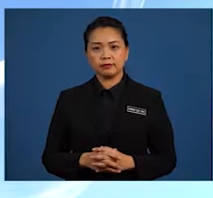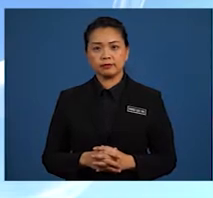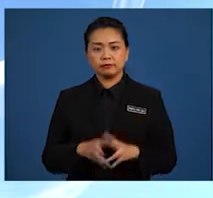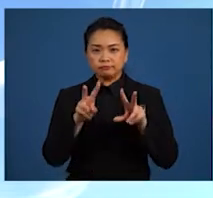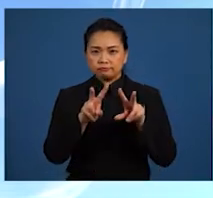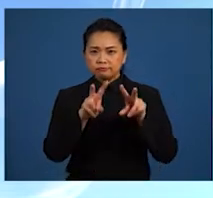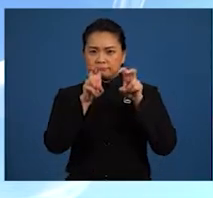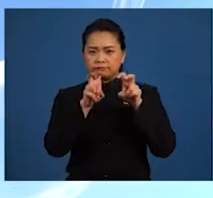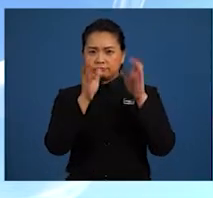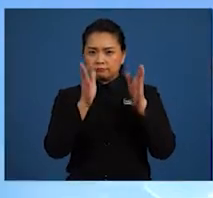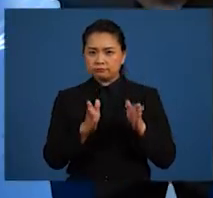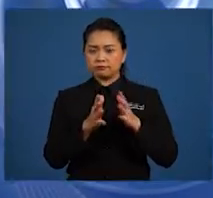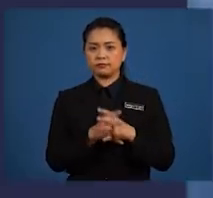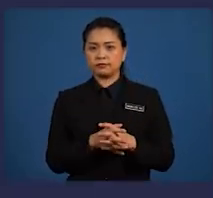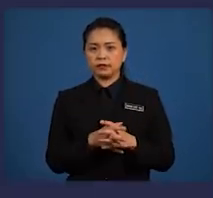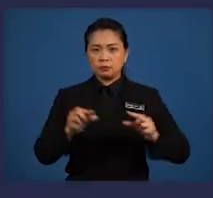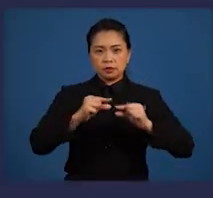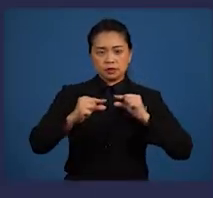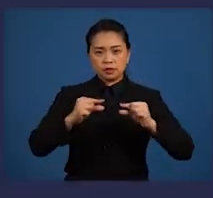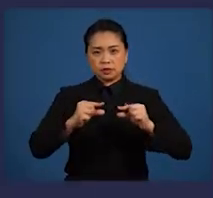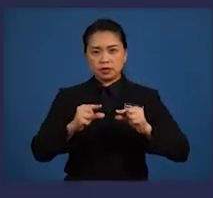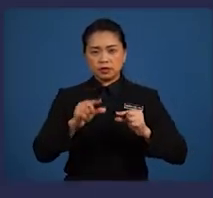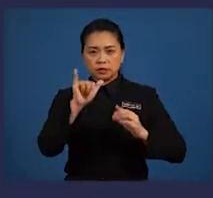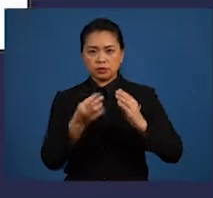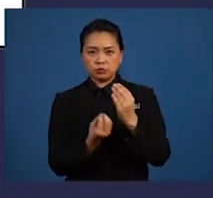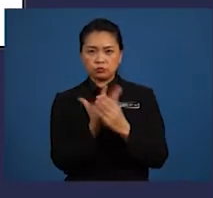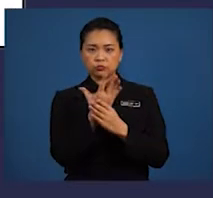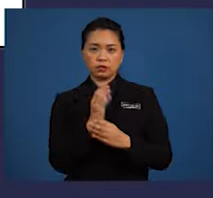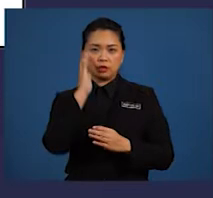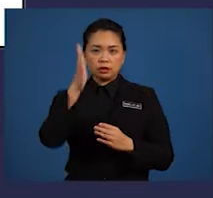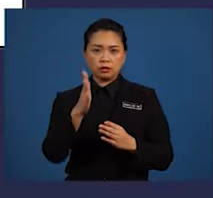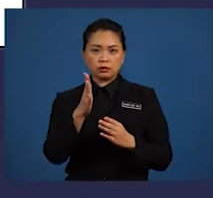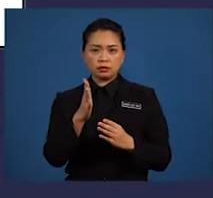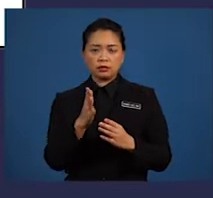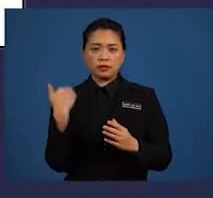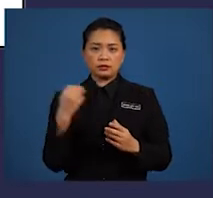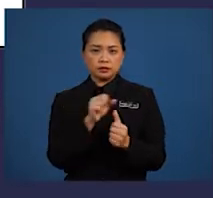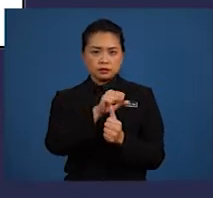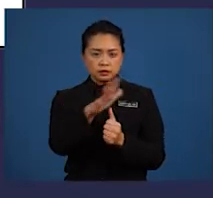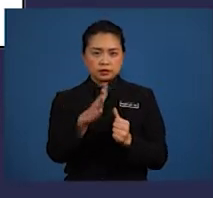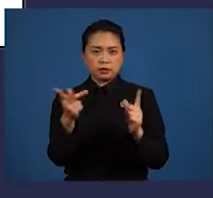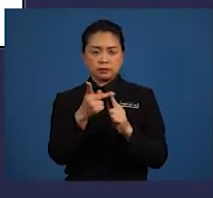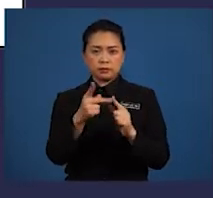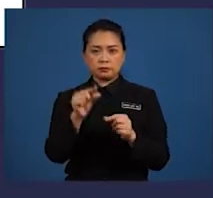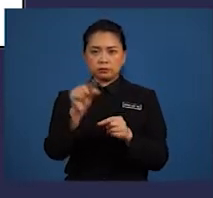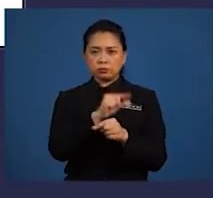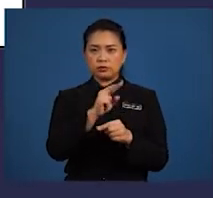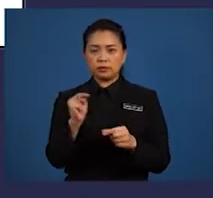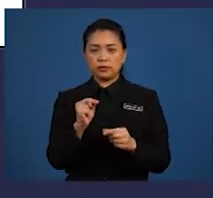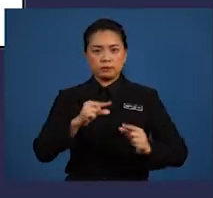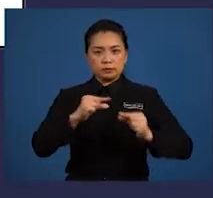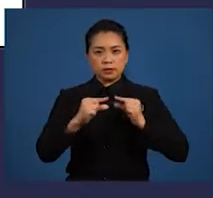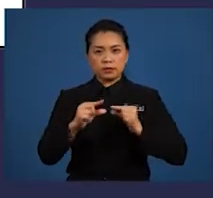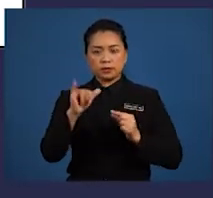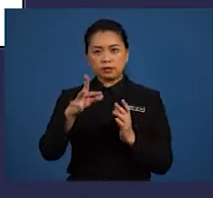menarik minat khalayak pergerakan yang dibutuhkan akan menimbulkan kesan kepada penggunaan